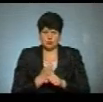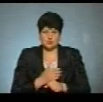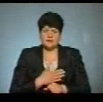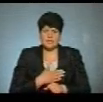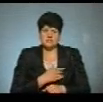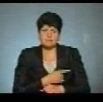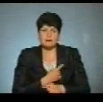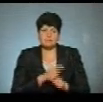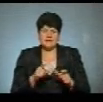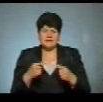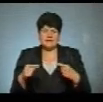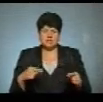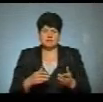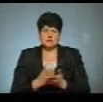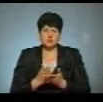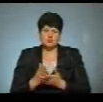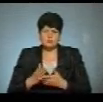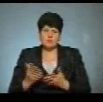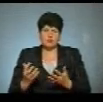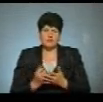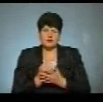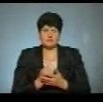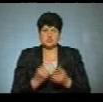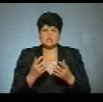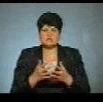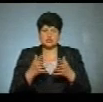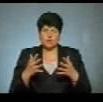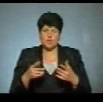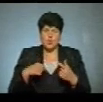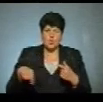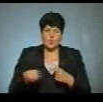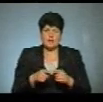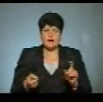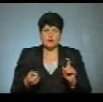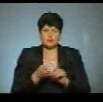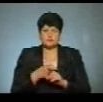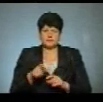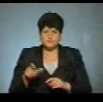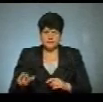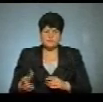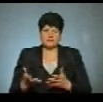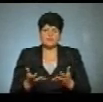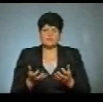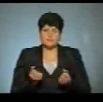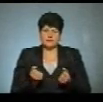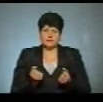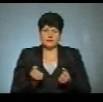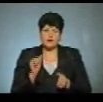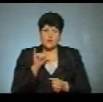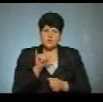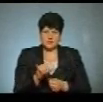нашими медиками, іншими службами по виявленню широкого кола контактних осіб, по забору в